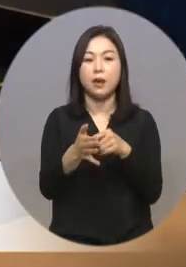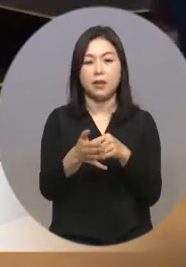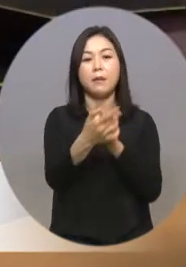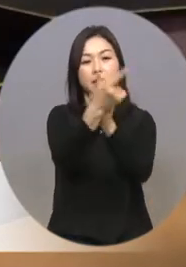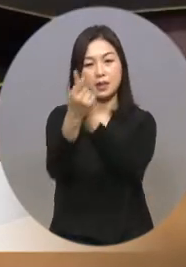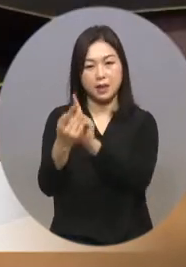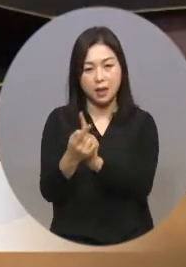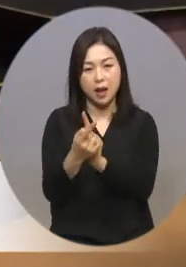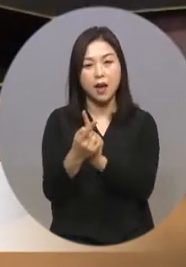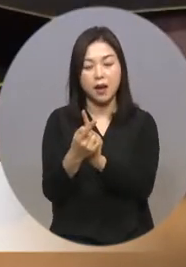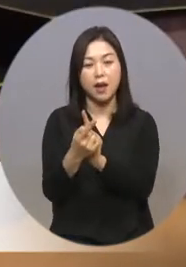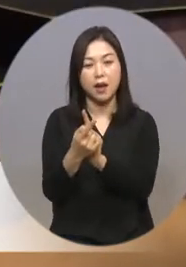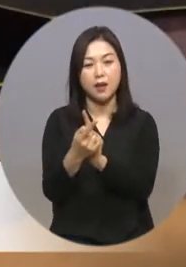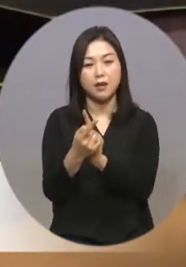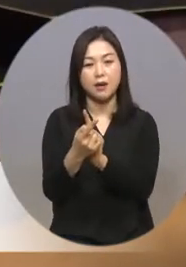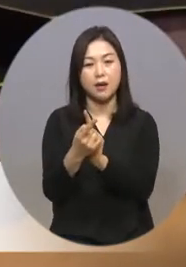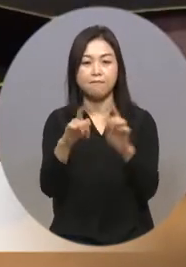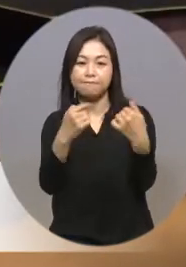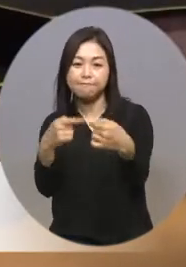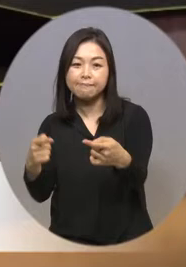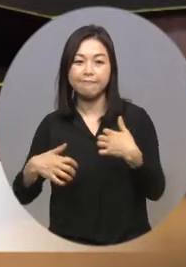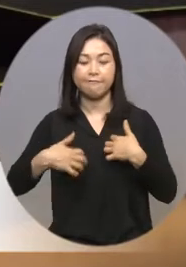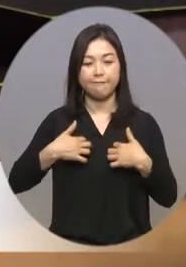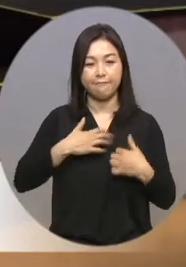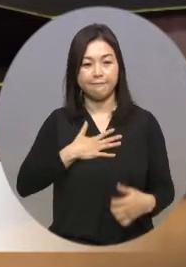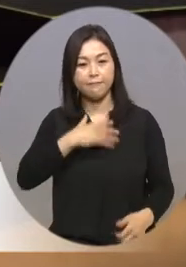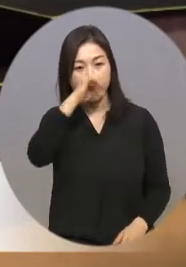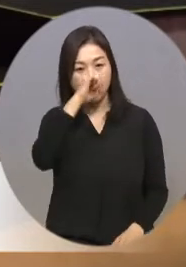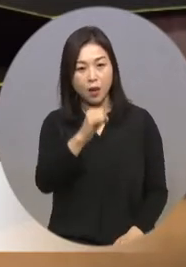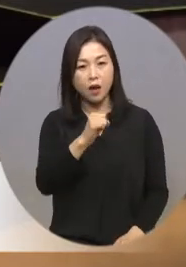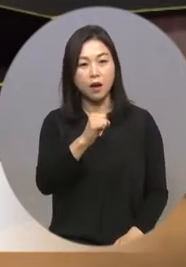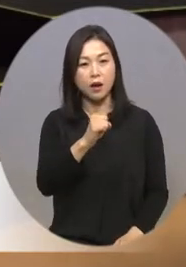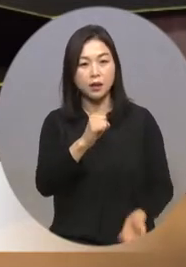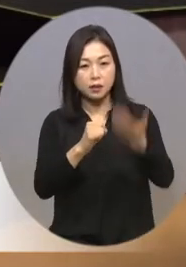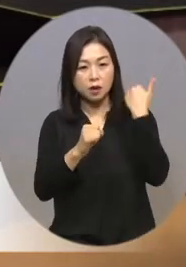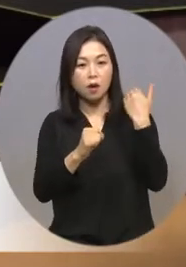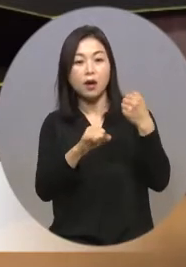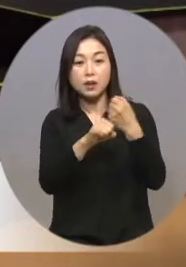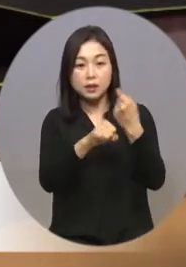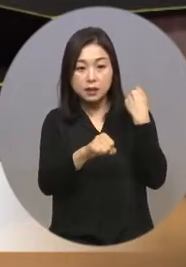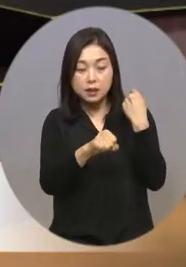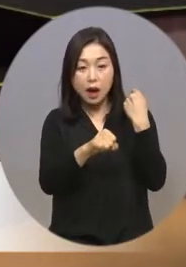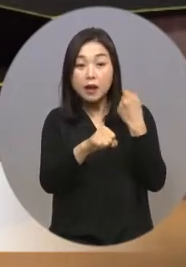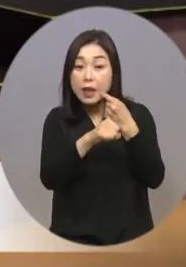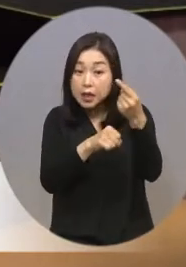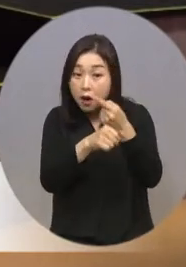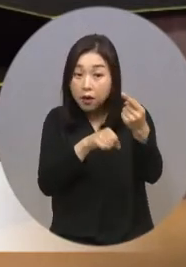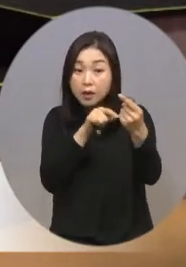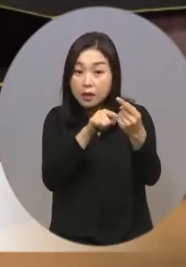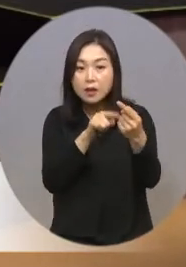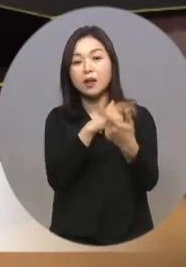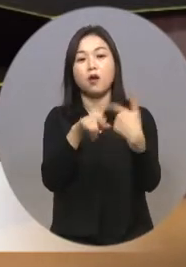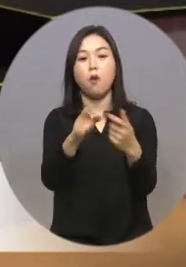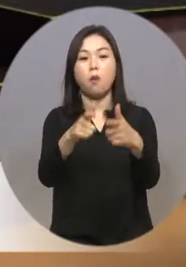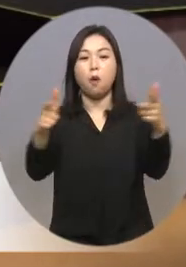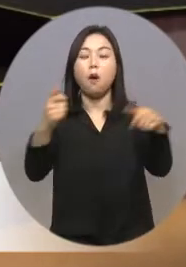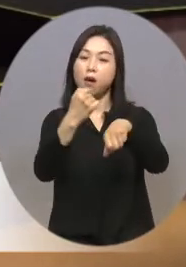아아 iou 것처럼 거죠 예 쿼리에서 where